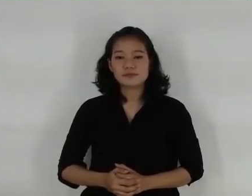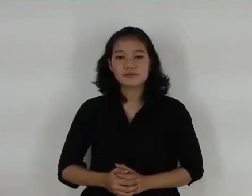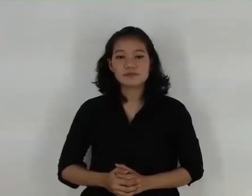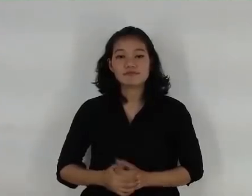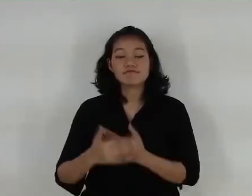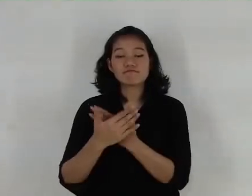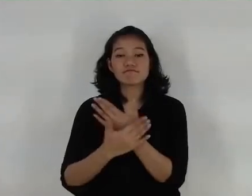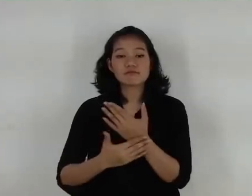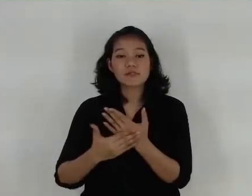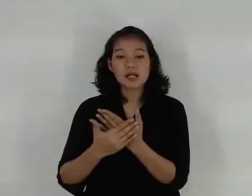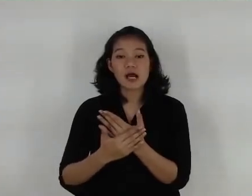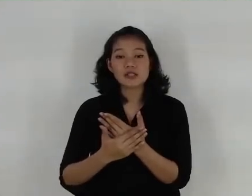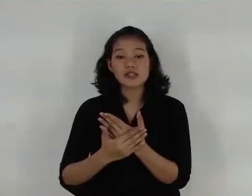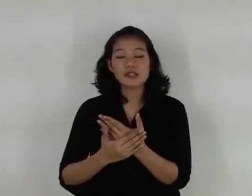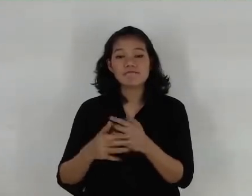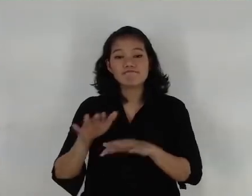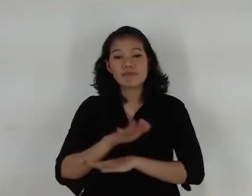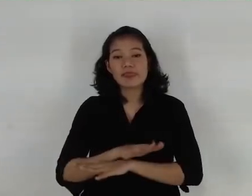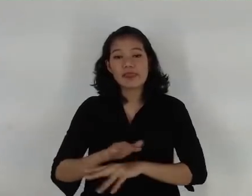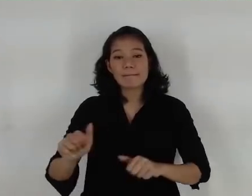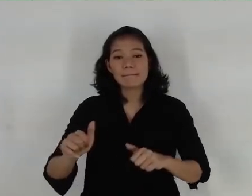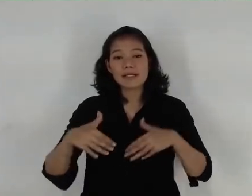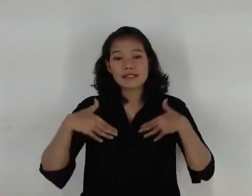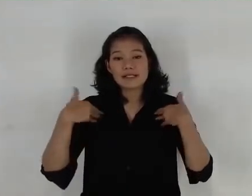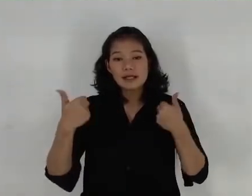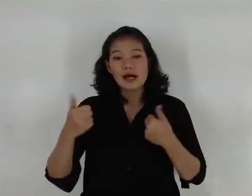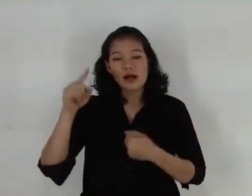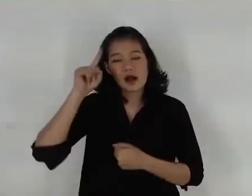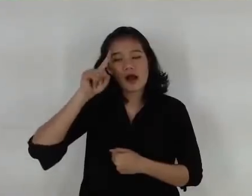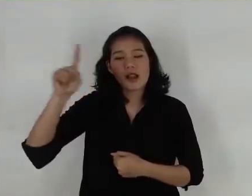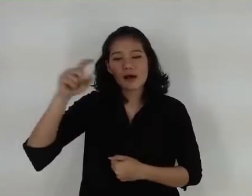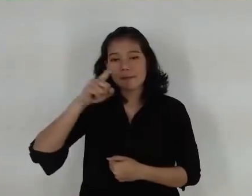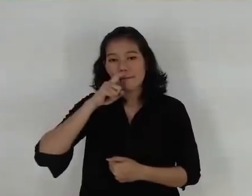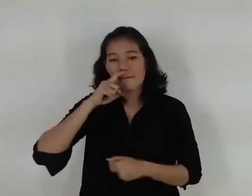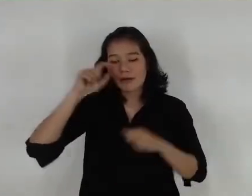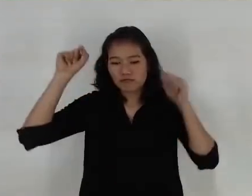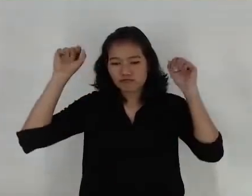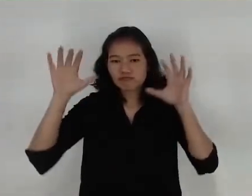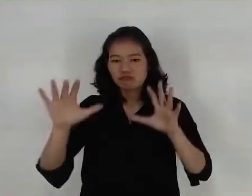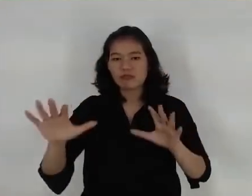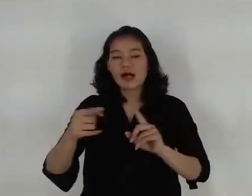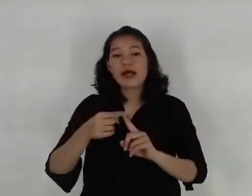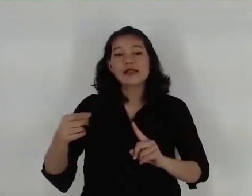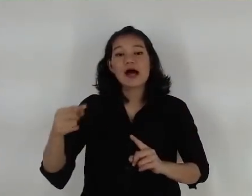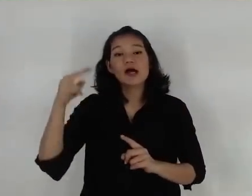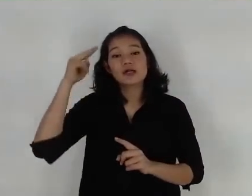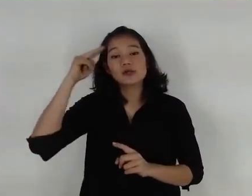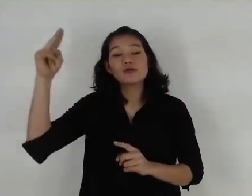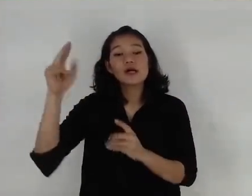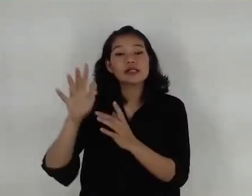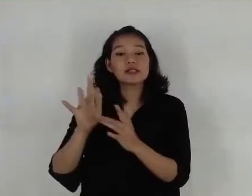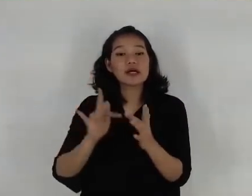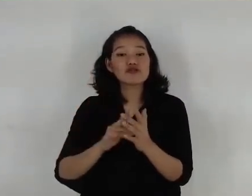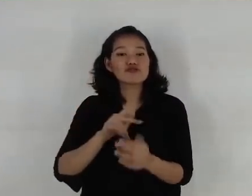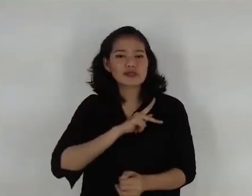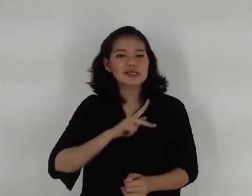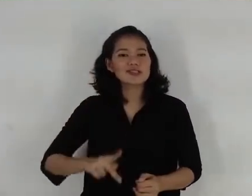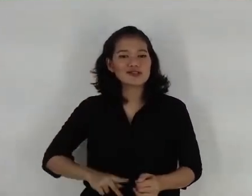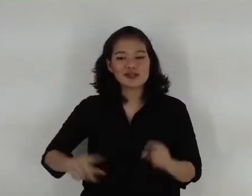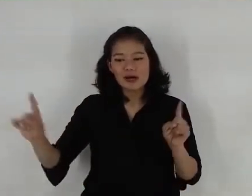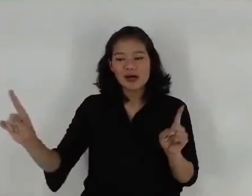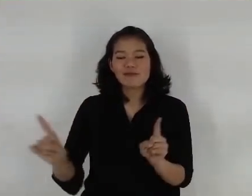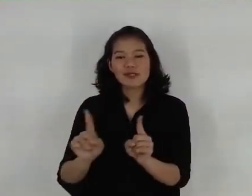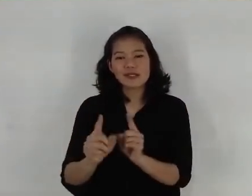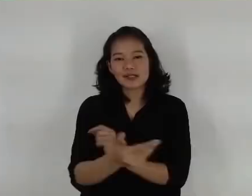kasih karunia dan damai sejahtera dari Allah Bapa dan dari Tuhan Yesus Kristus menyertai